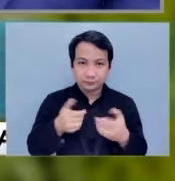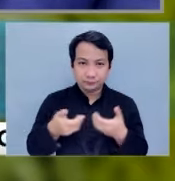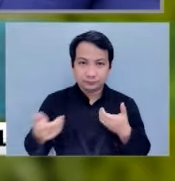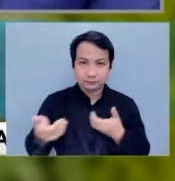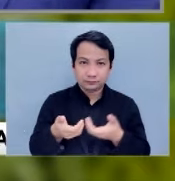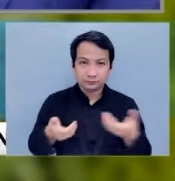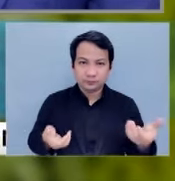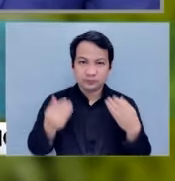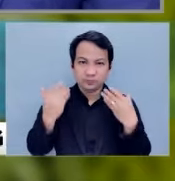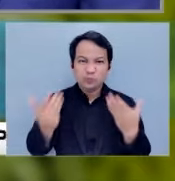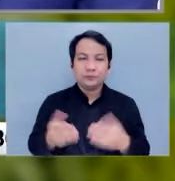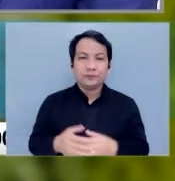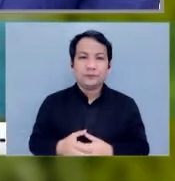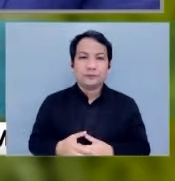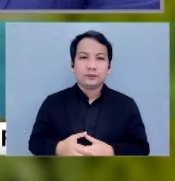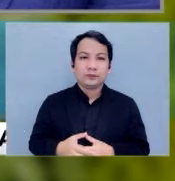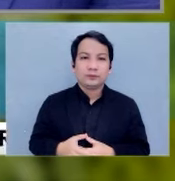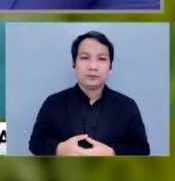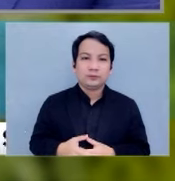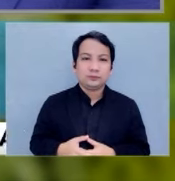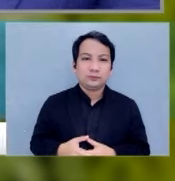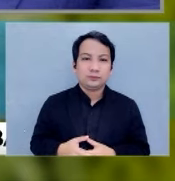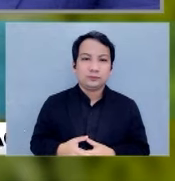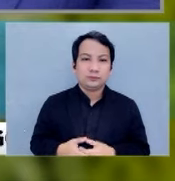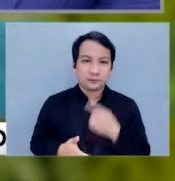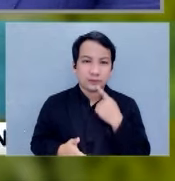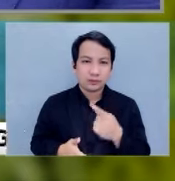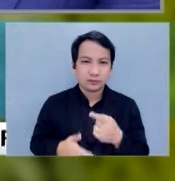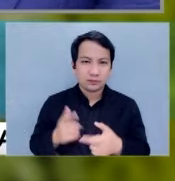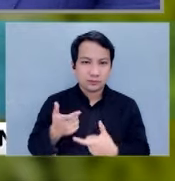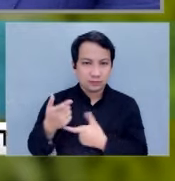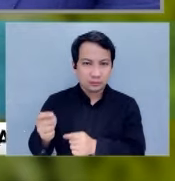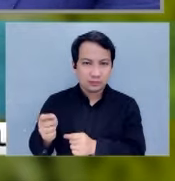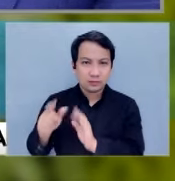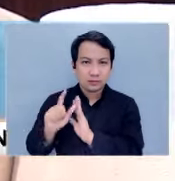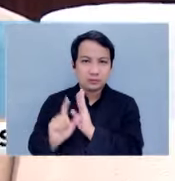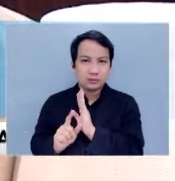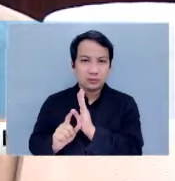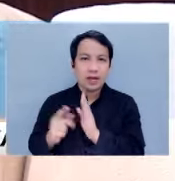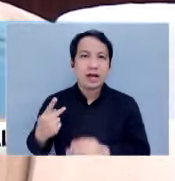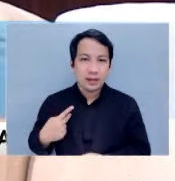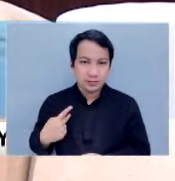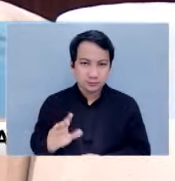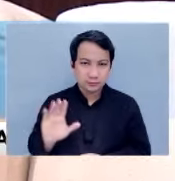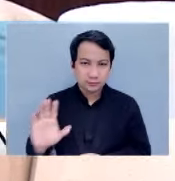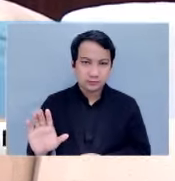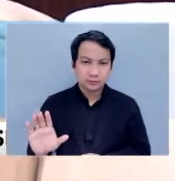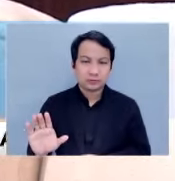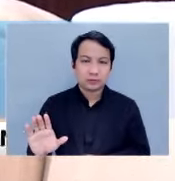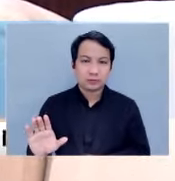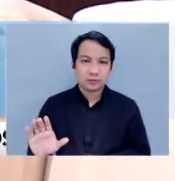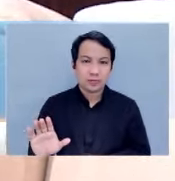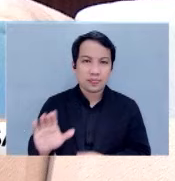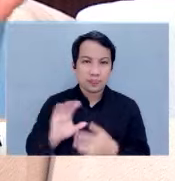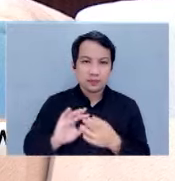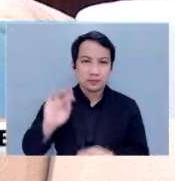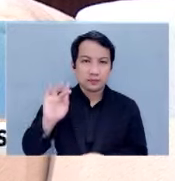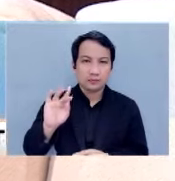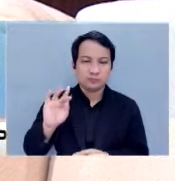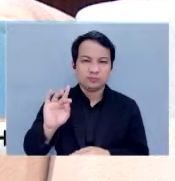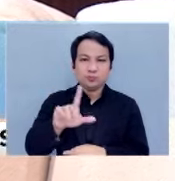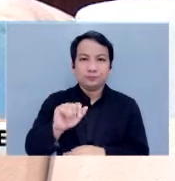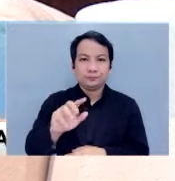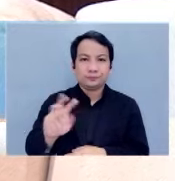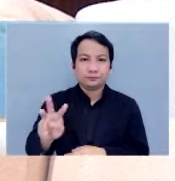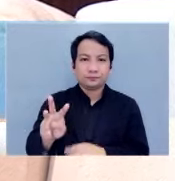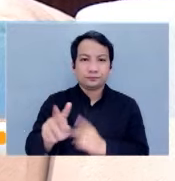mapag-iwa-hiwalay. Kasi ang hirap, no, attorney, we have to trust na the law will favor the kids, di ba? The spirit of the law is to protect the